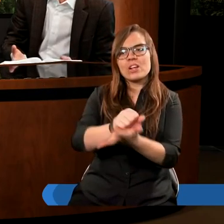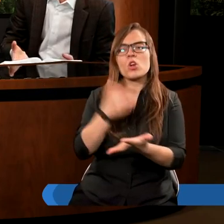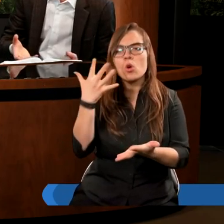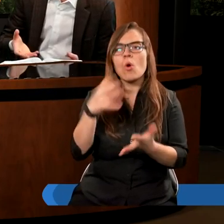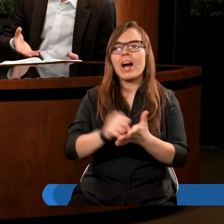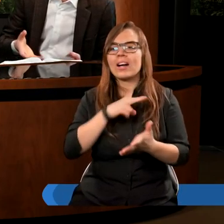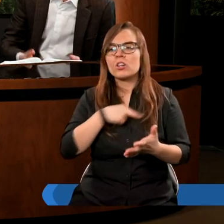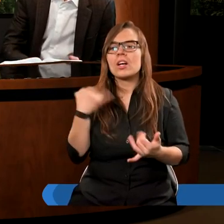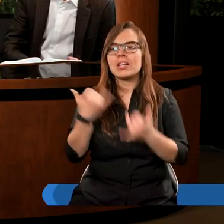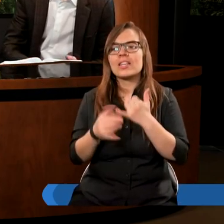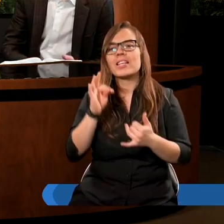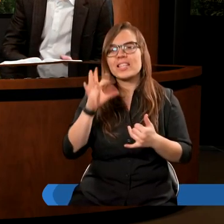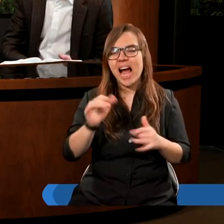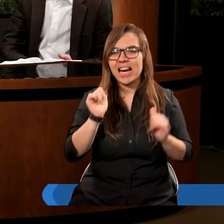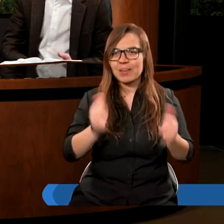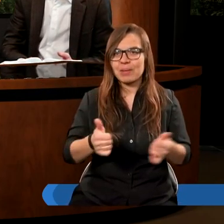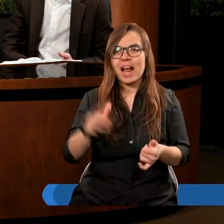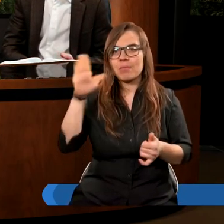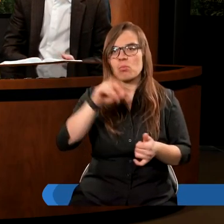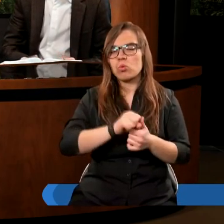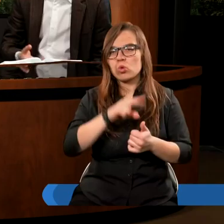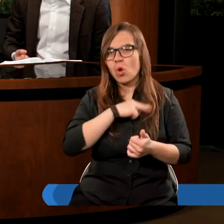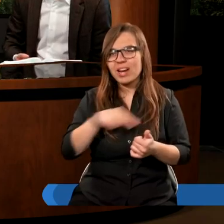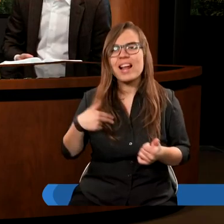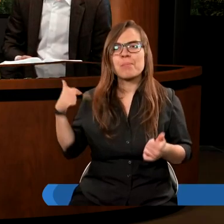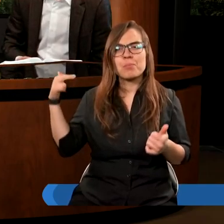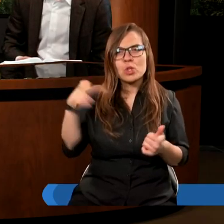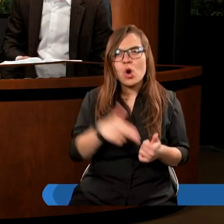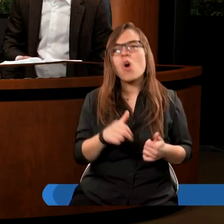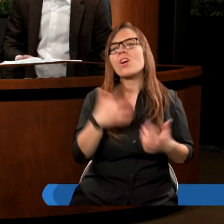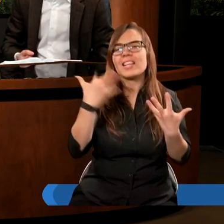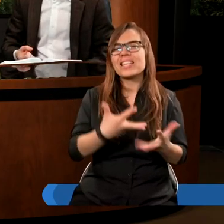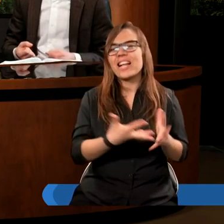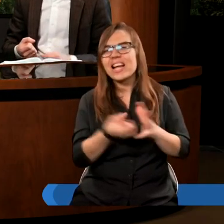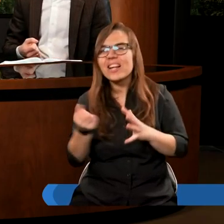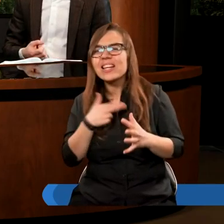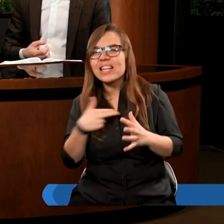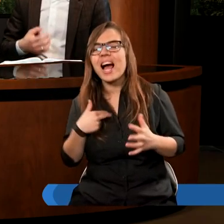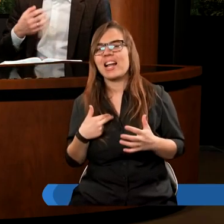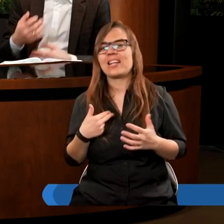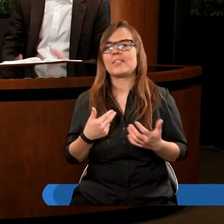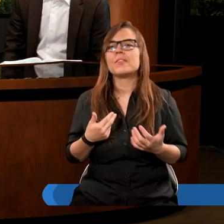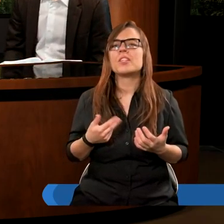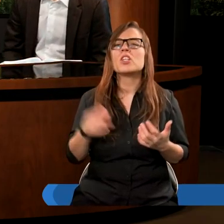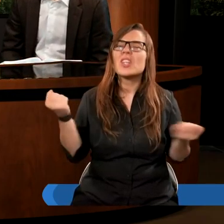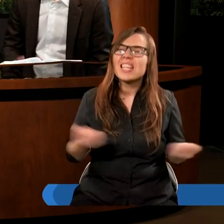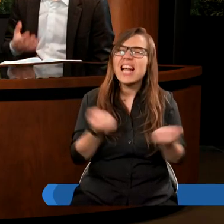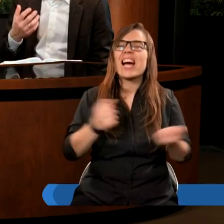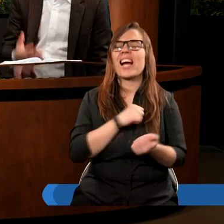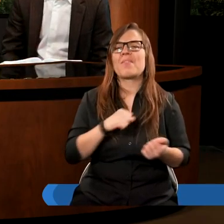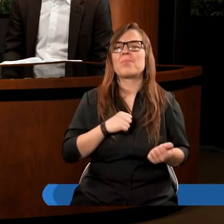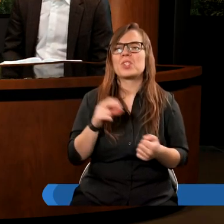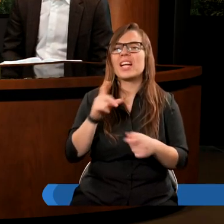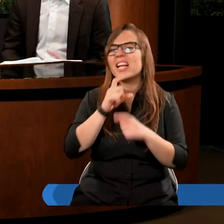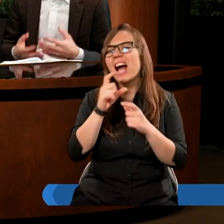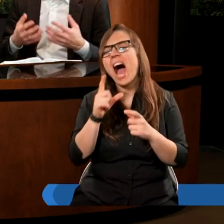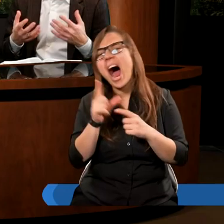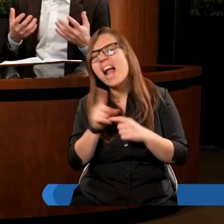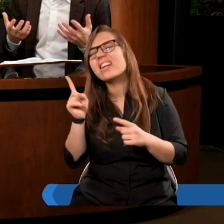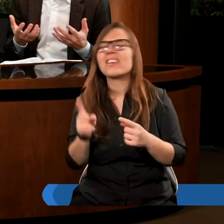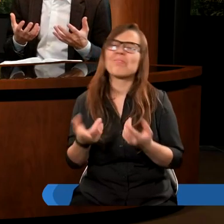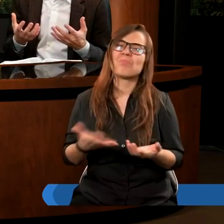jeżeli w takim stanie do nas Bóg przychodzi i chce nas zabrać do siebie, no to jeżeli my staramy się, a czasami nam nie wychodzi,